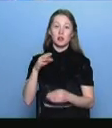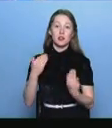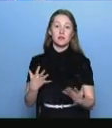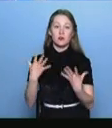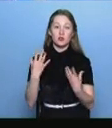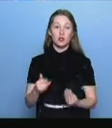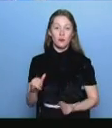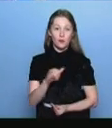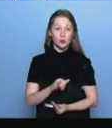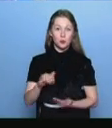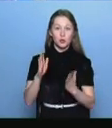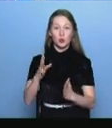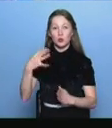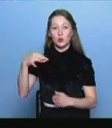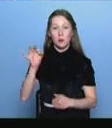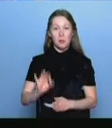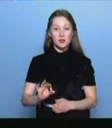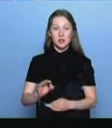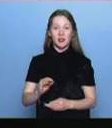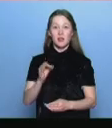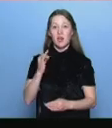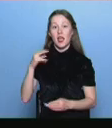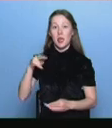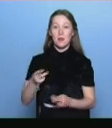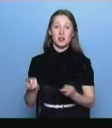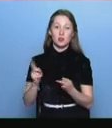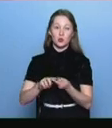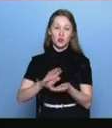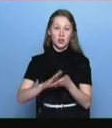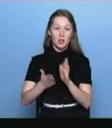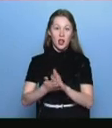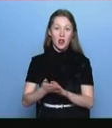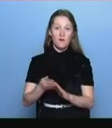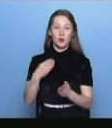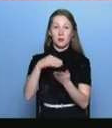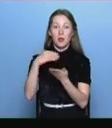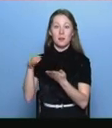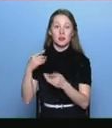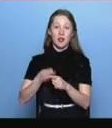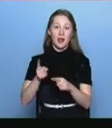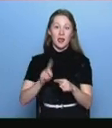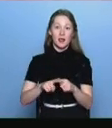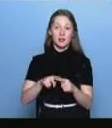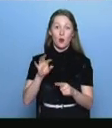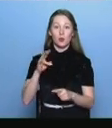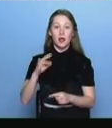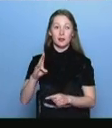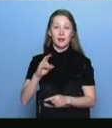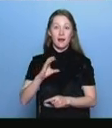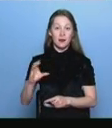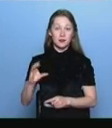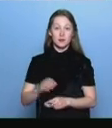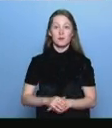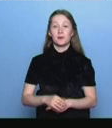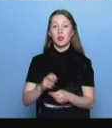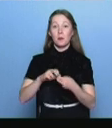лишь 40% индивидуальных предпринимателей уже заключили договоры на приобретение онлайн-касс. Проблема в отсутствии достаточного